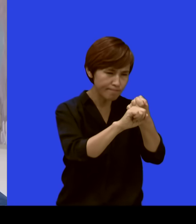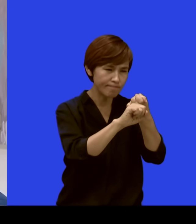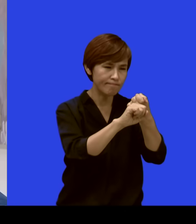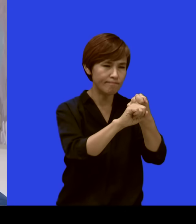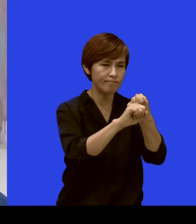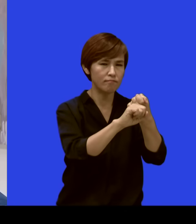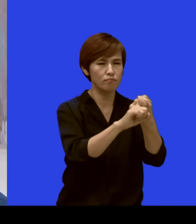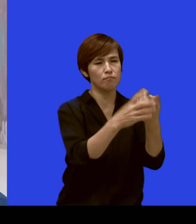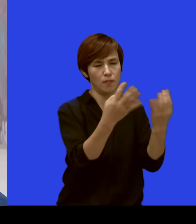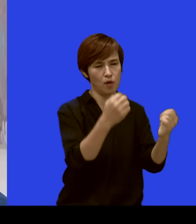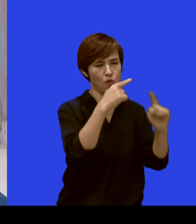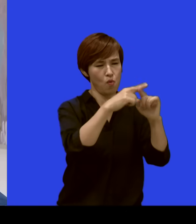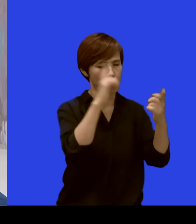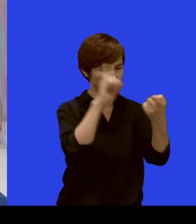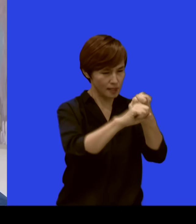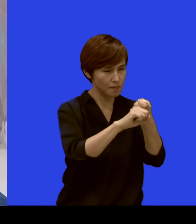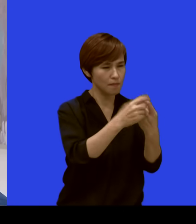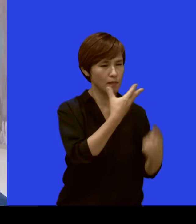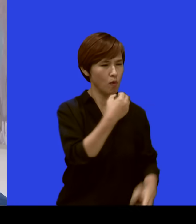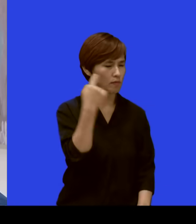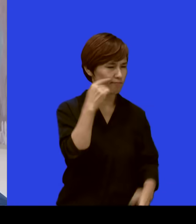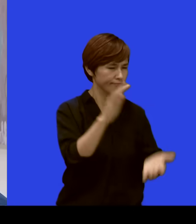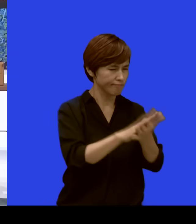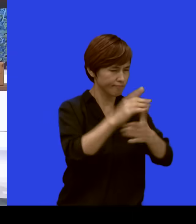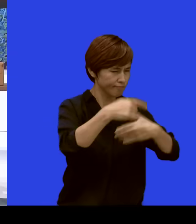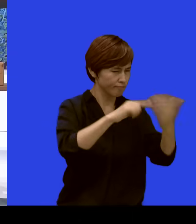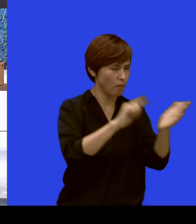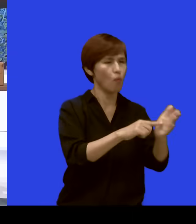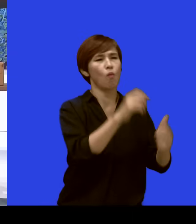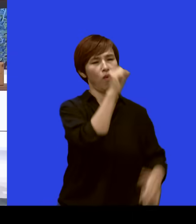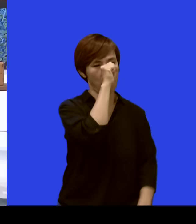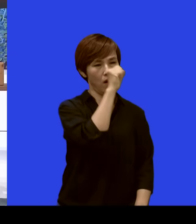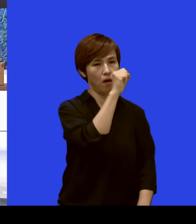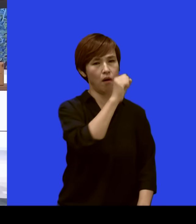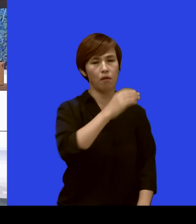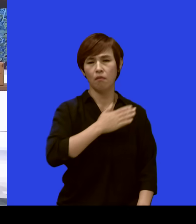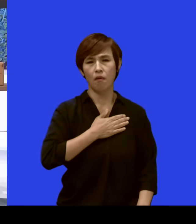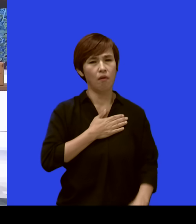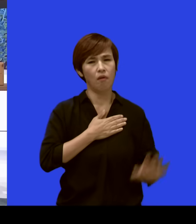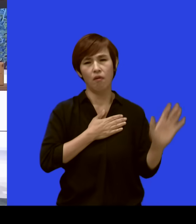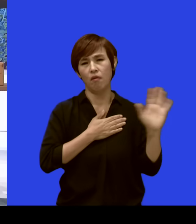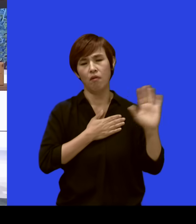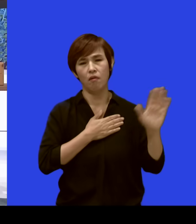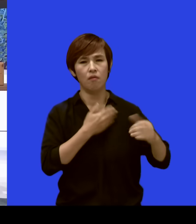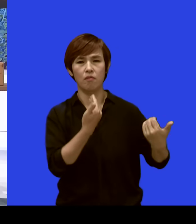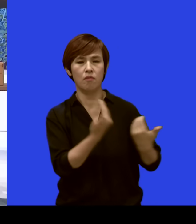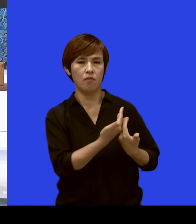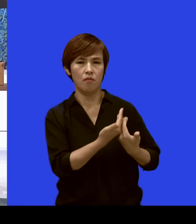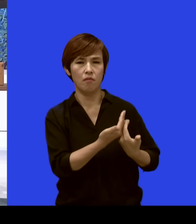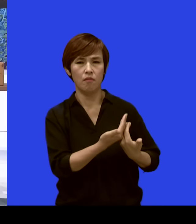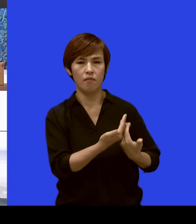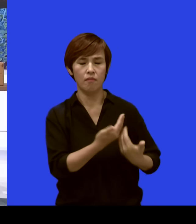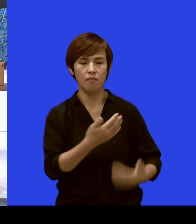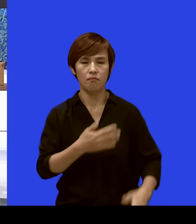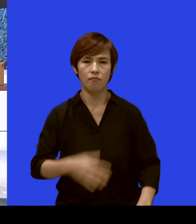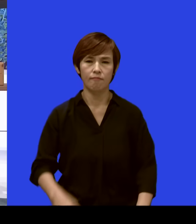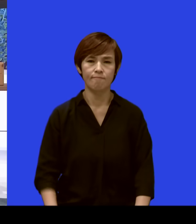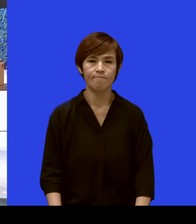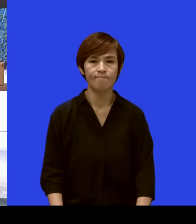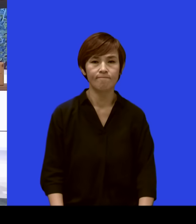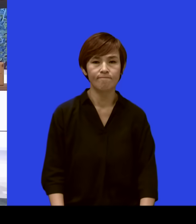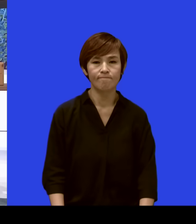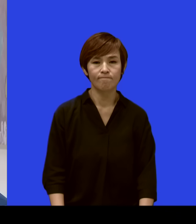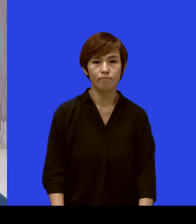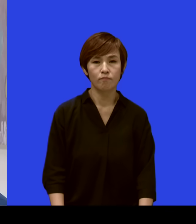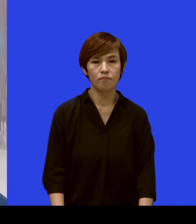관심, 그다음에 복음에 대한 열정 이런 게 대단한데. 예. 저는 점점 그로부터 거리가 멀다라는 걸 알게 된 거예요. 네.